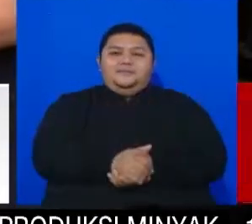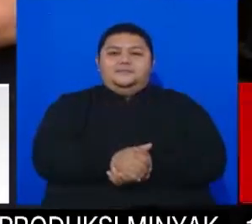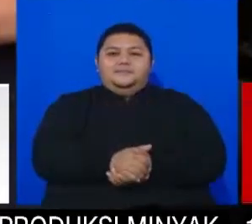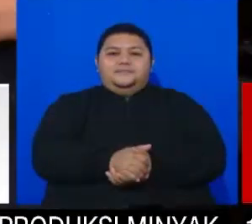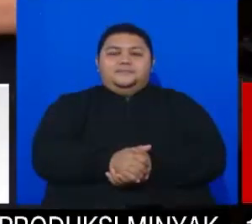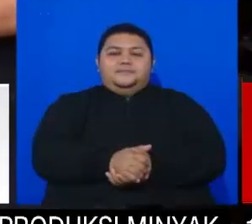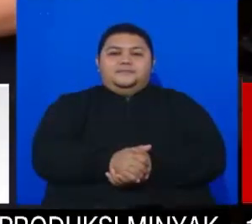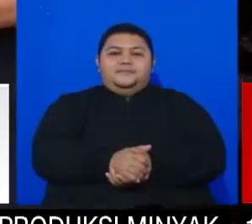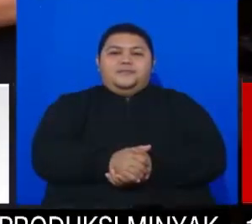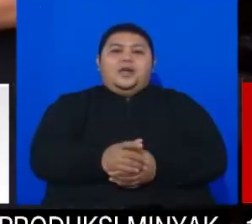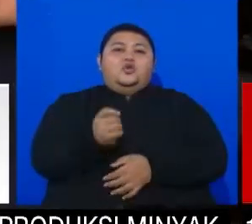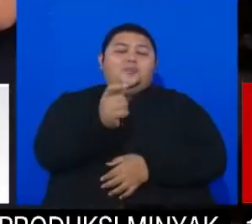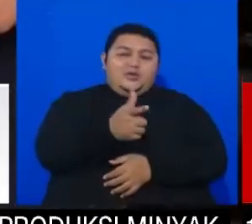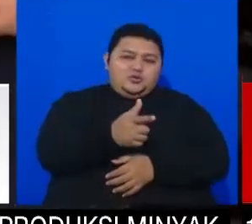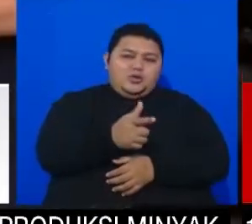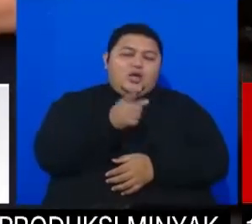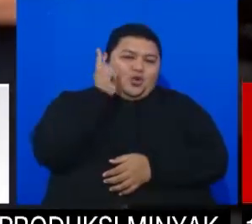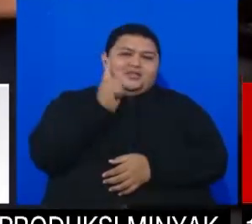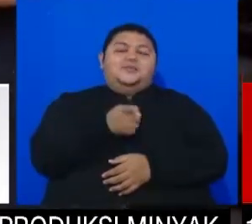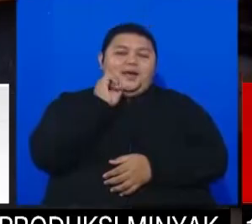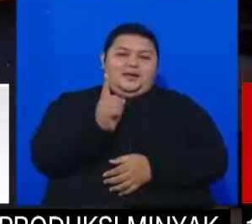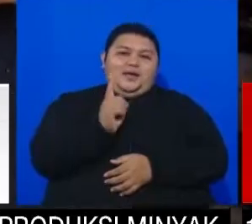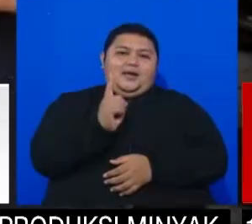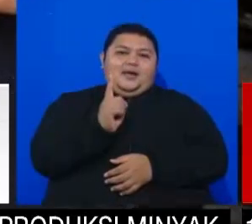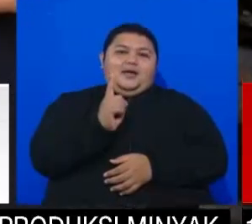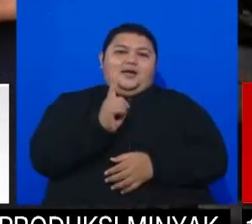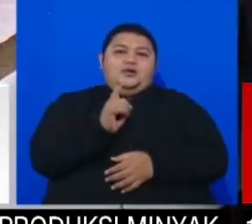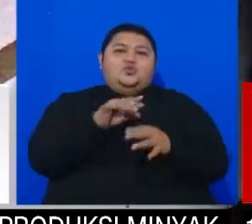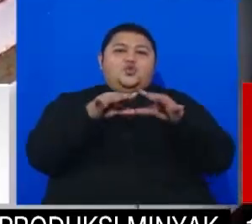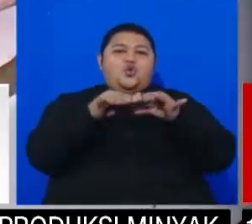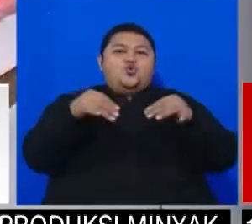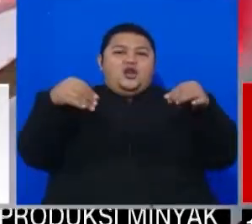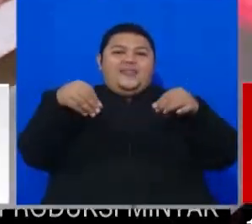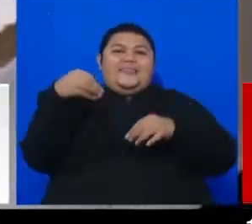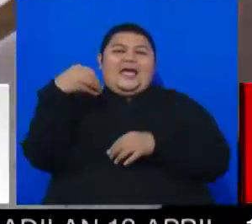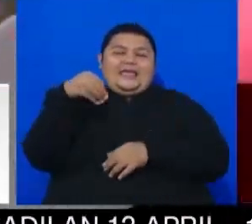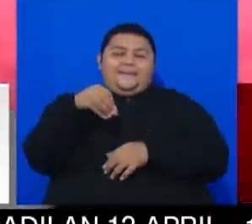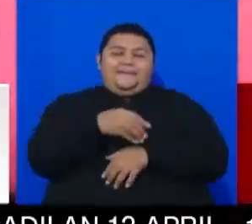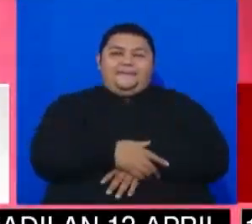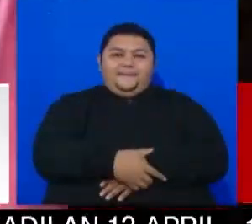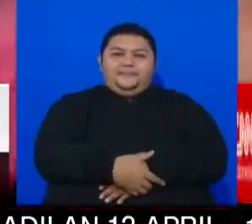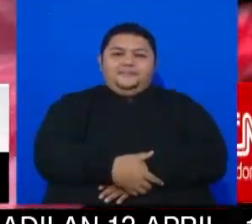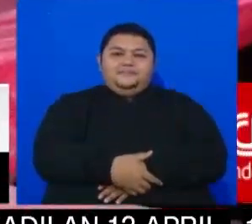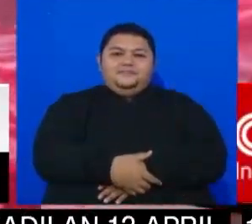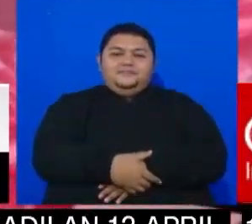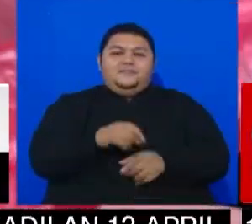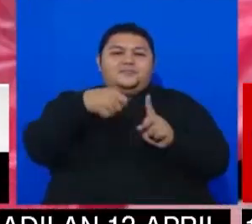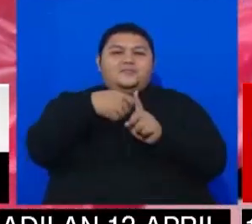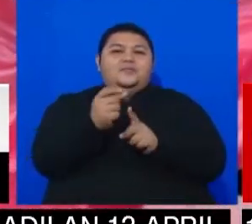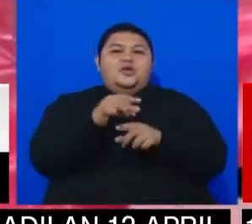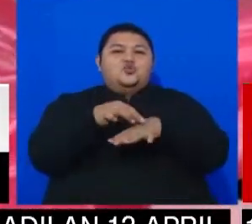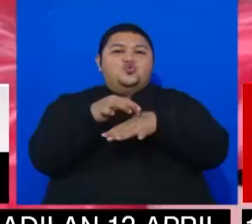Berikutnya, kami juga membeli salah satu bahan baku yang wajib ada di menu, yaitu kulit ayam. Ayo, siapa yang suka juga dengan kulit